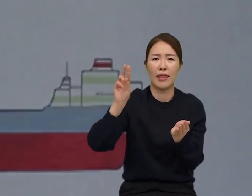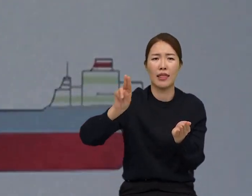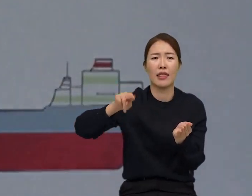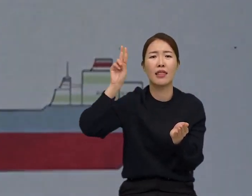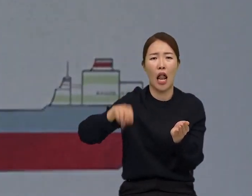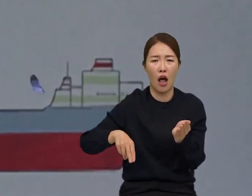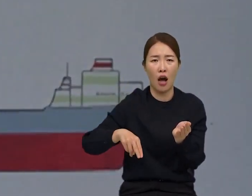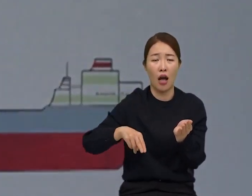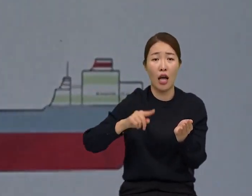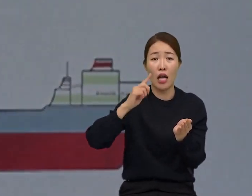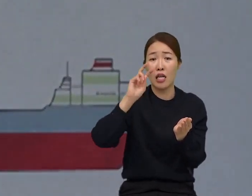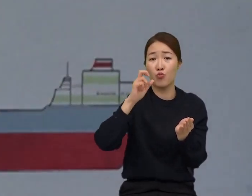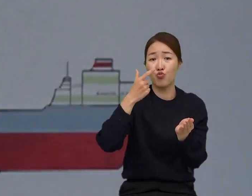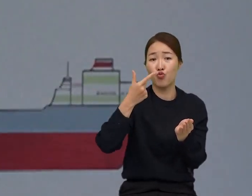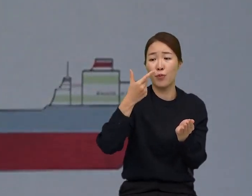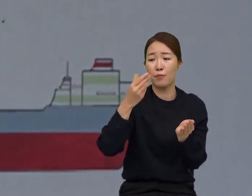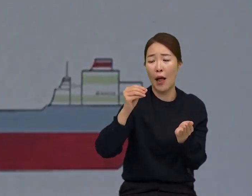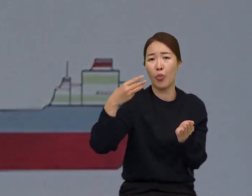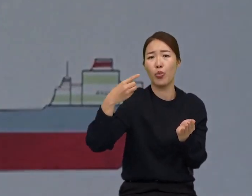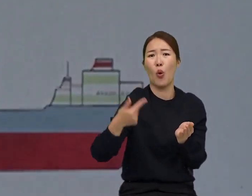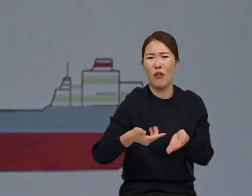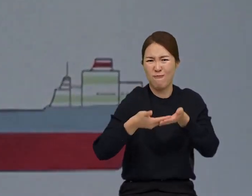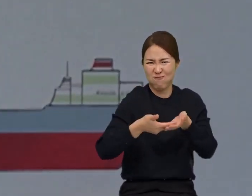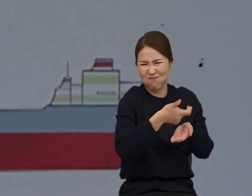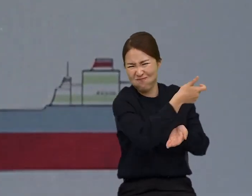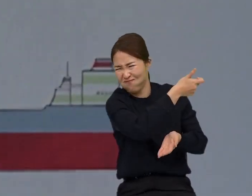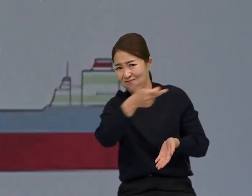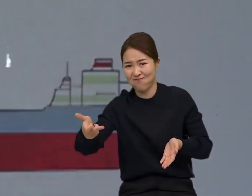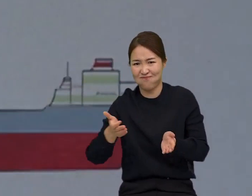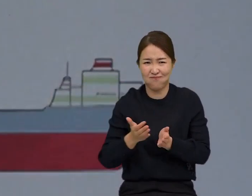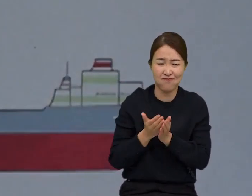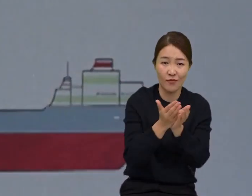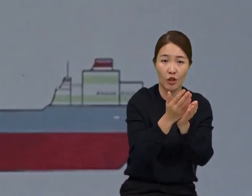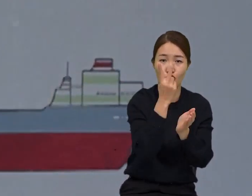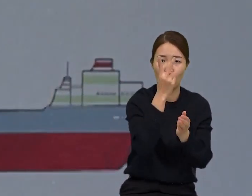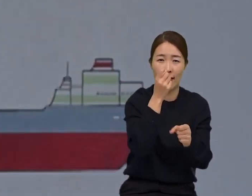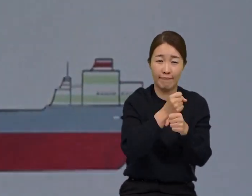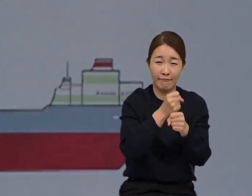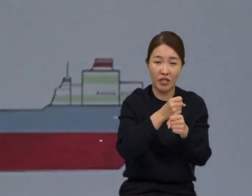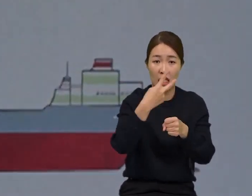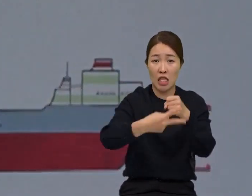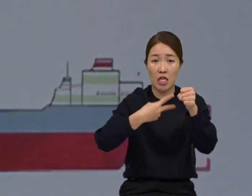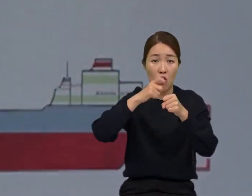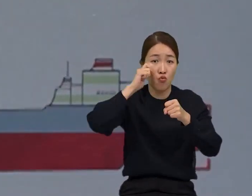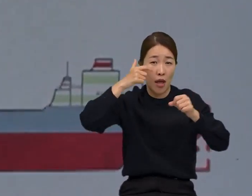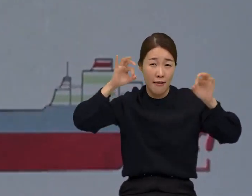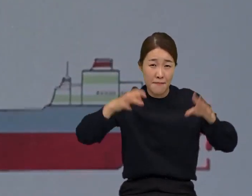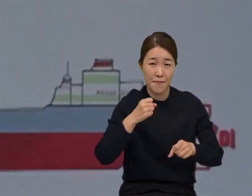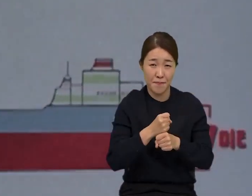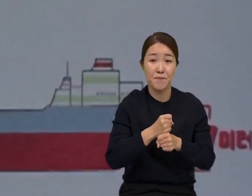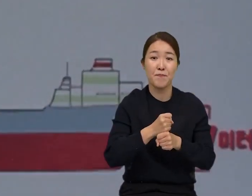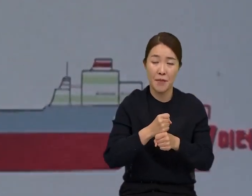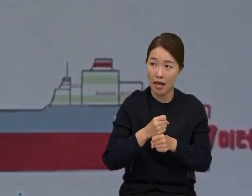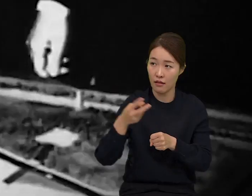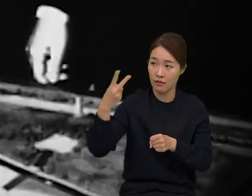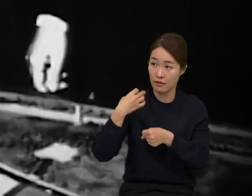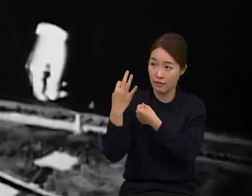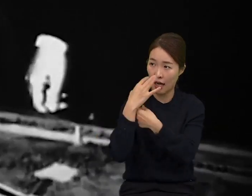3,095만 달러로 26만 톤급의 초대형 유조선 2척을 2년 6개월 뒤 인도하기로 계약했다.